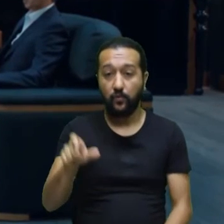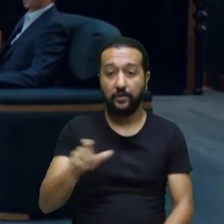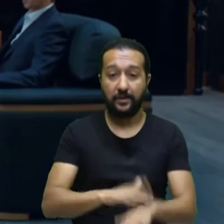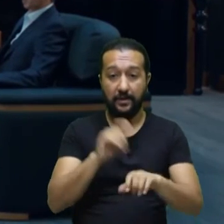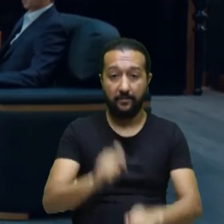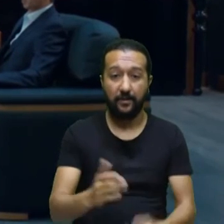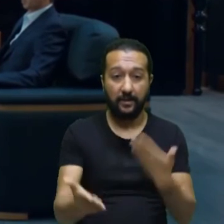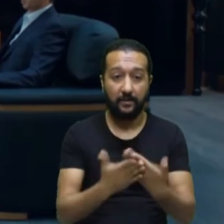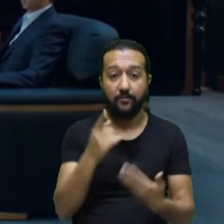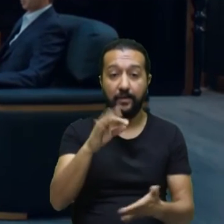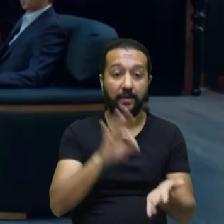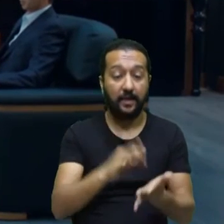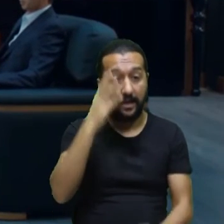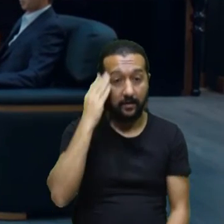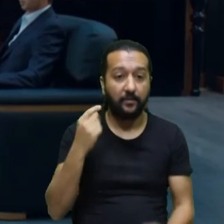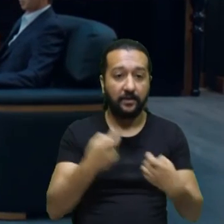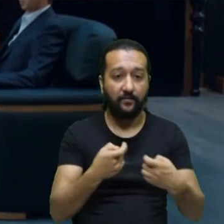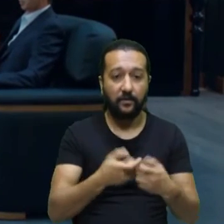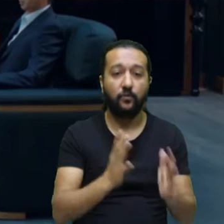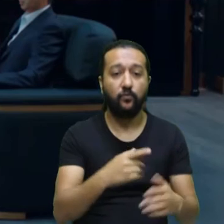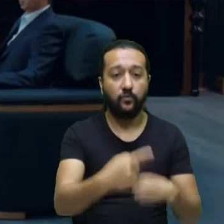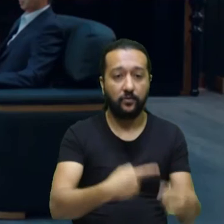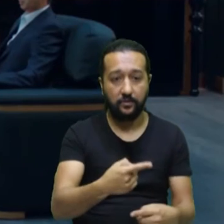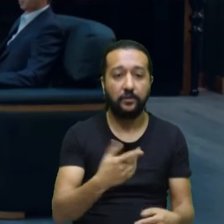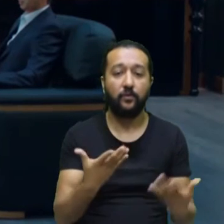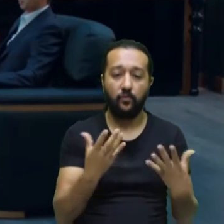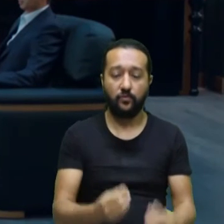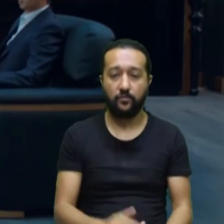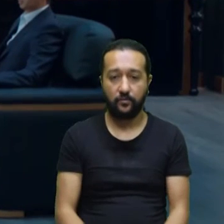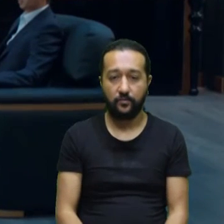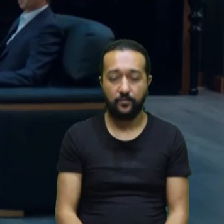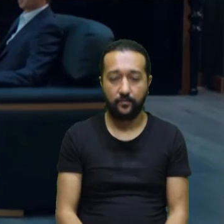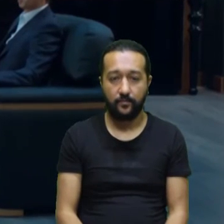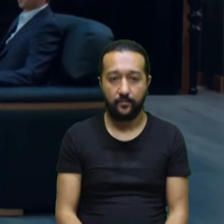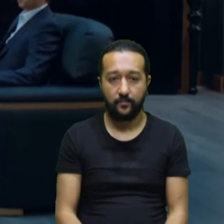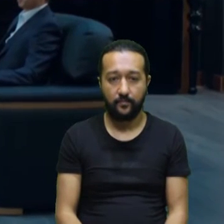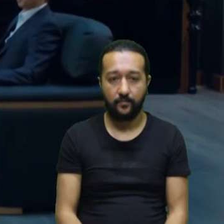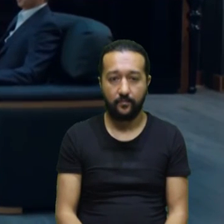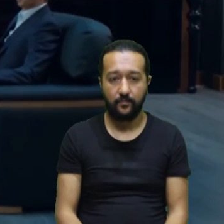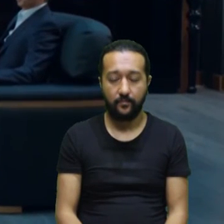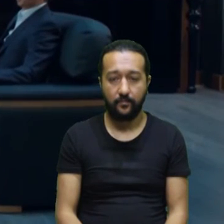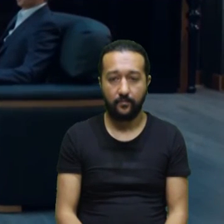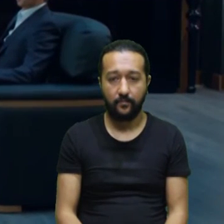yapılan yardımlar bir anlamda savaşın sürdürülebilirliğini sağlar.